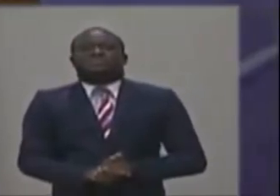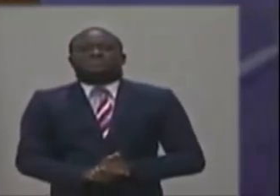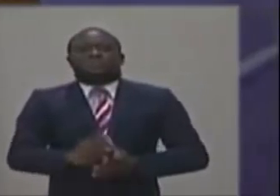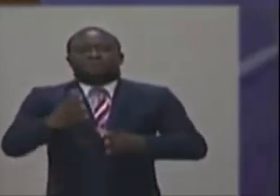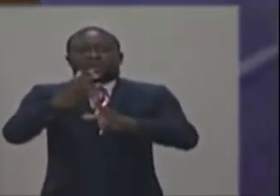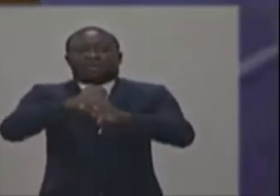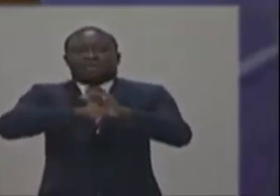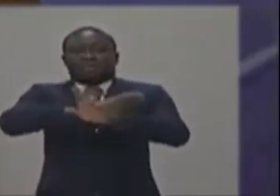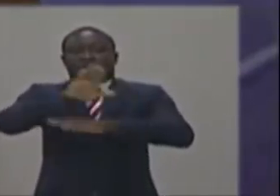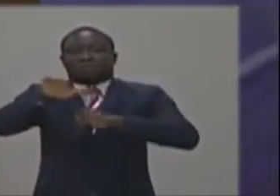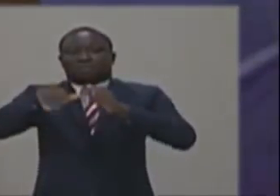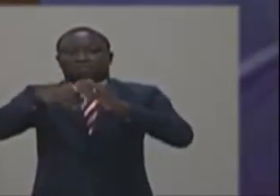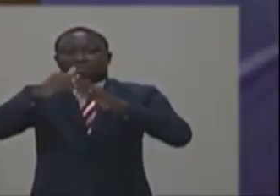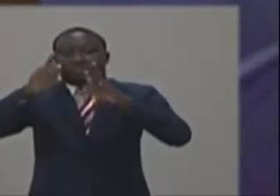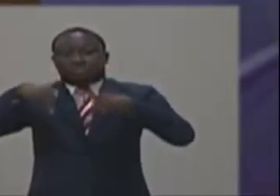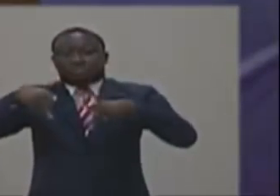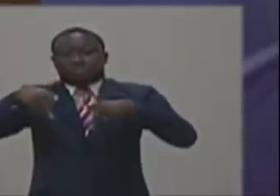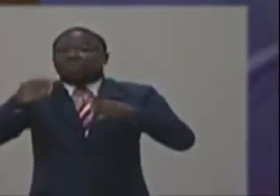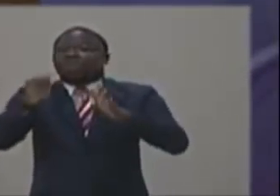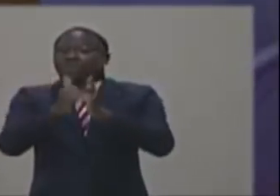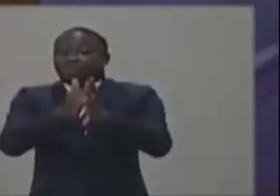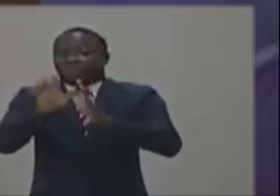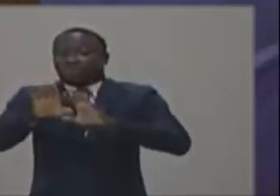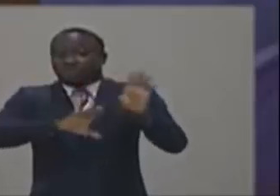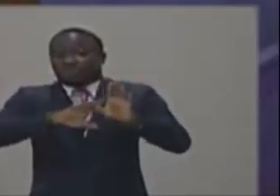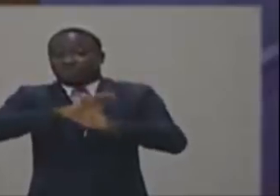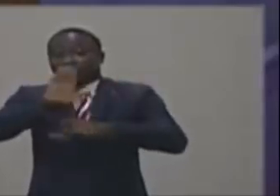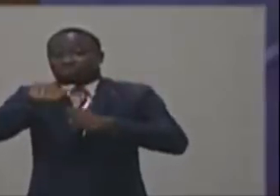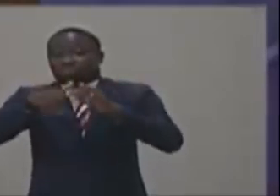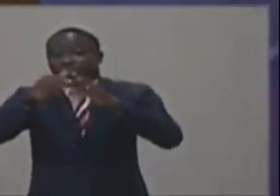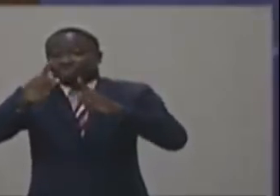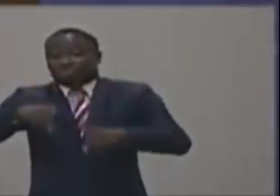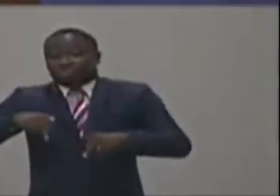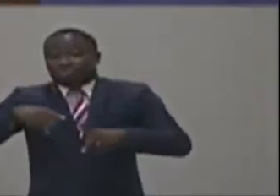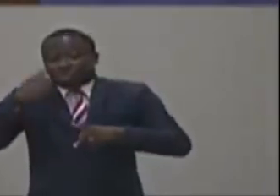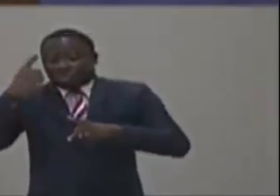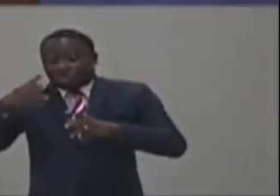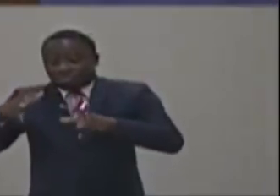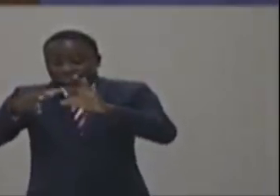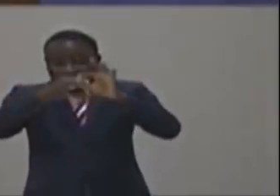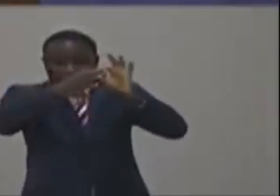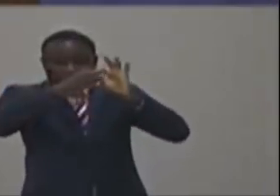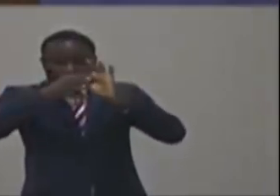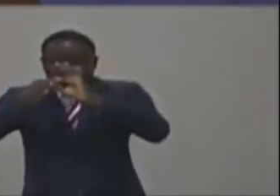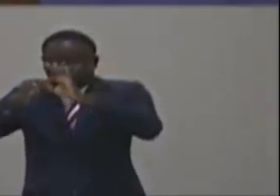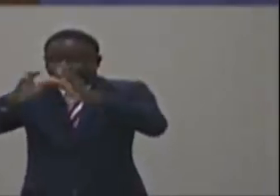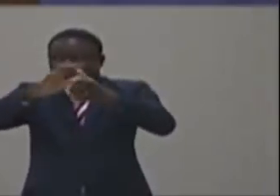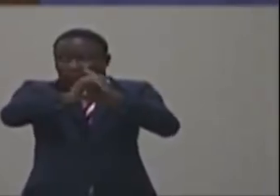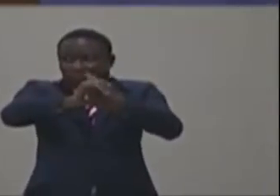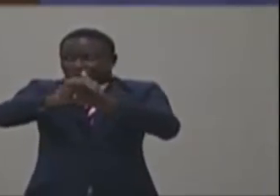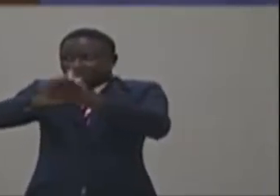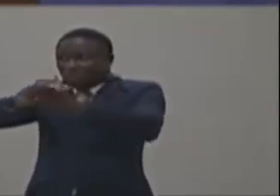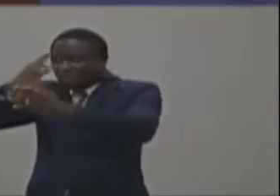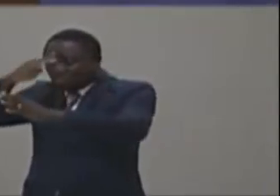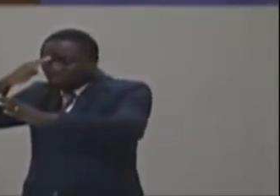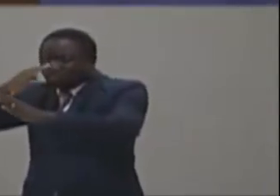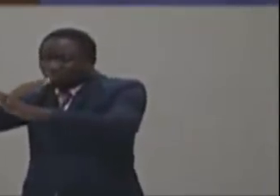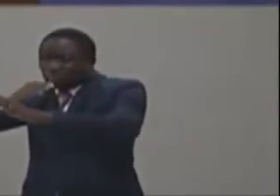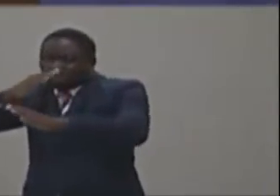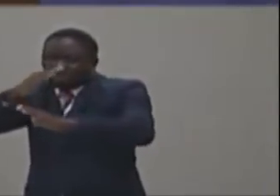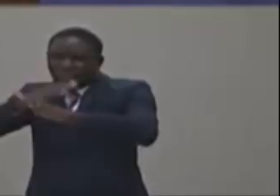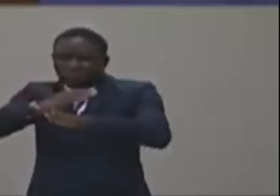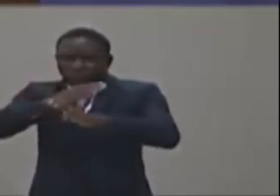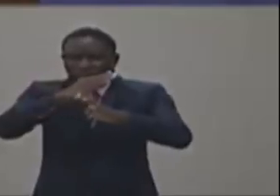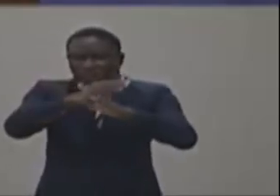Il prend tout le monde. Et c'est ça qui fait tout le monde qui peut mettre main dans main, pour barrer, pour